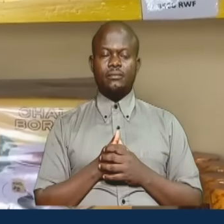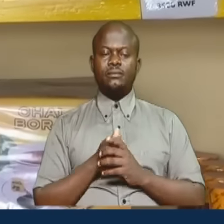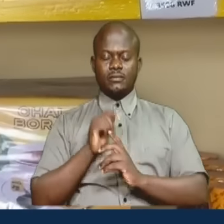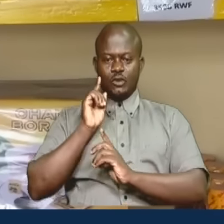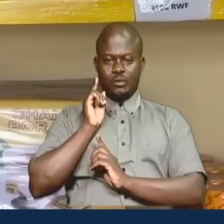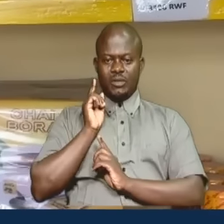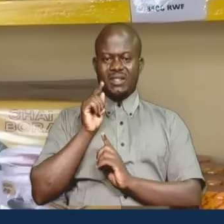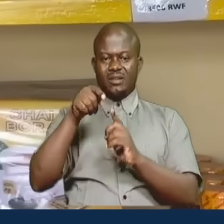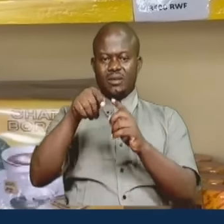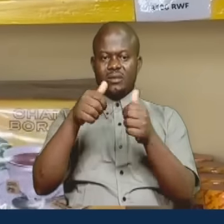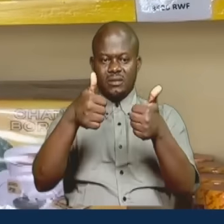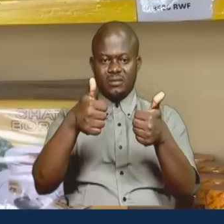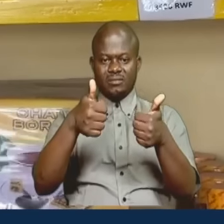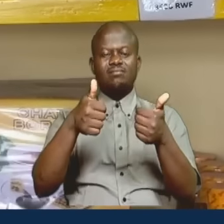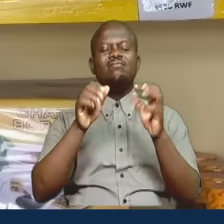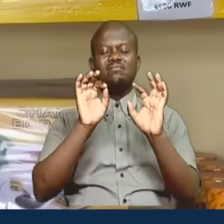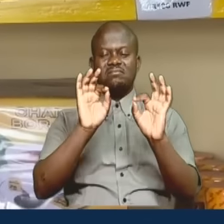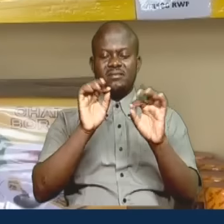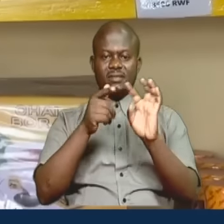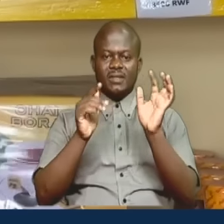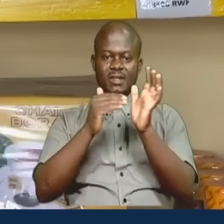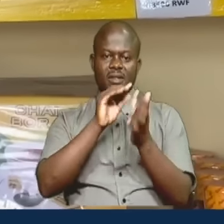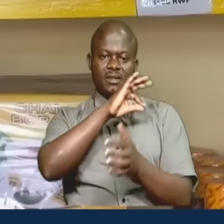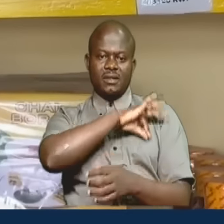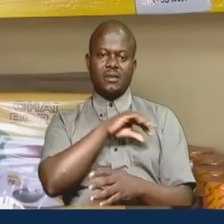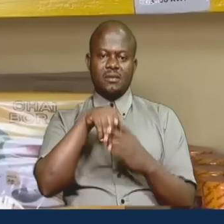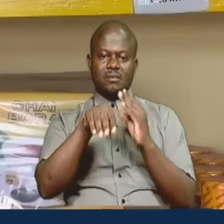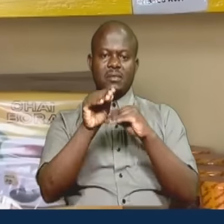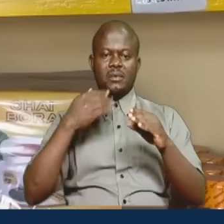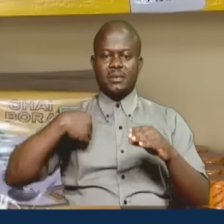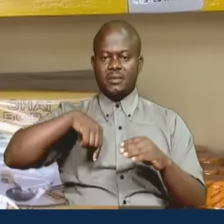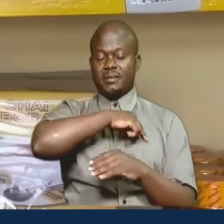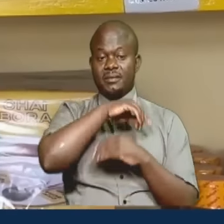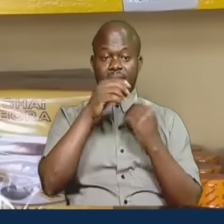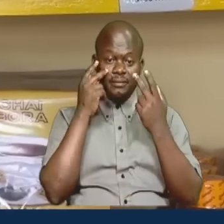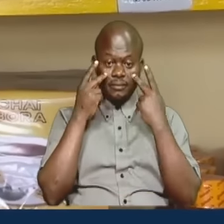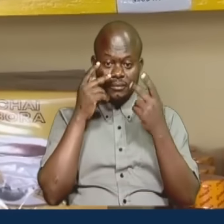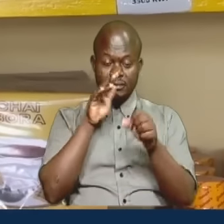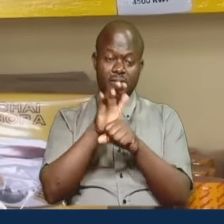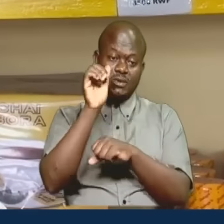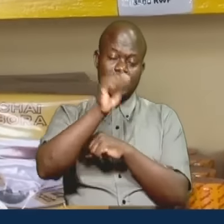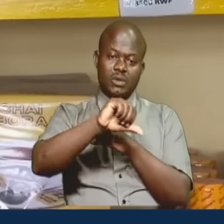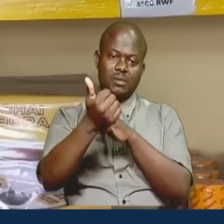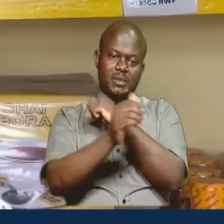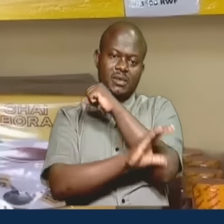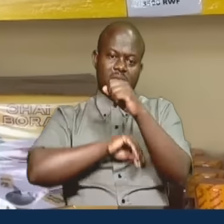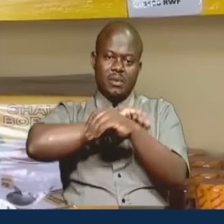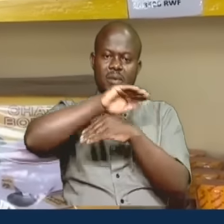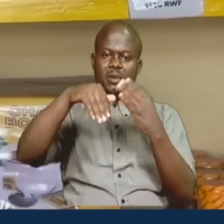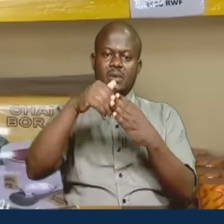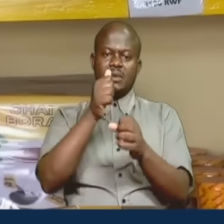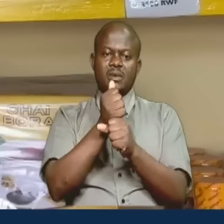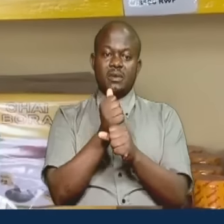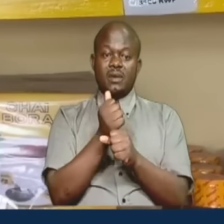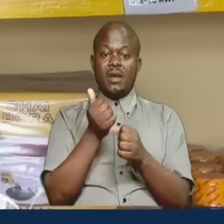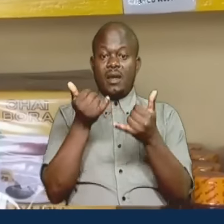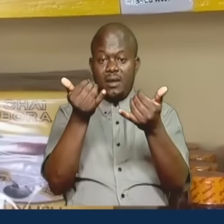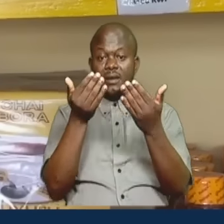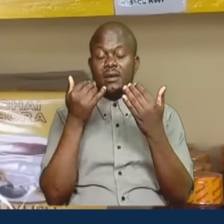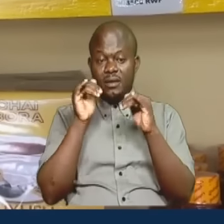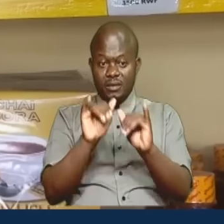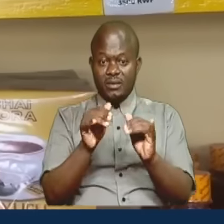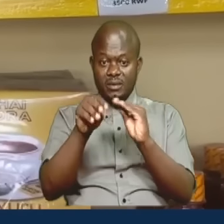Umutekano aha urahari ariko n'inyungu mu bucuruzi bwacu turayibona kurenza mu bindi bihugu twakoreyemo. Aha niyo usize ibicuruzwa